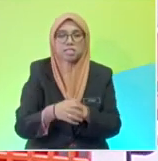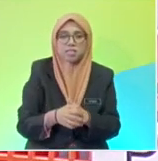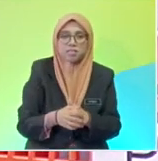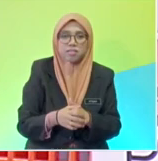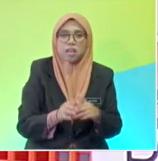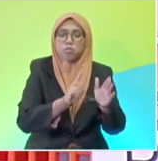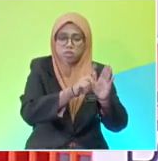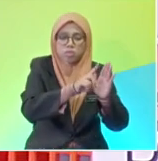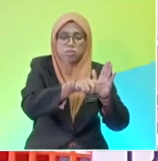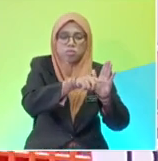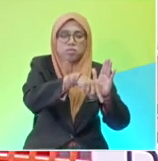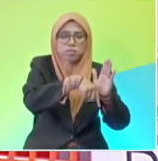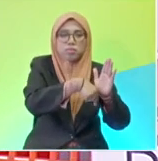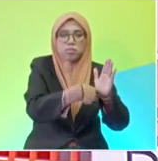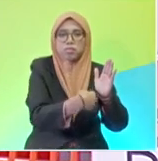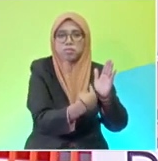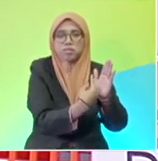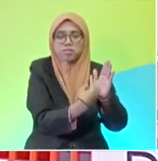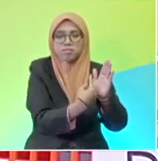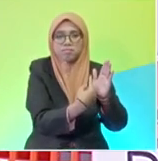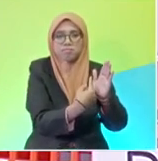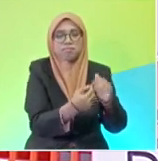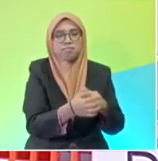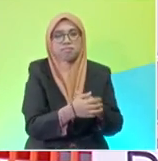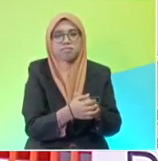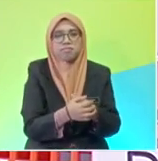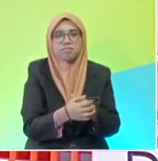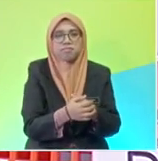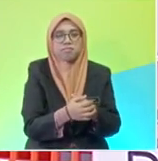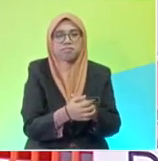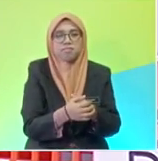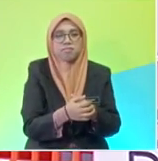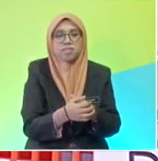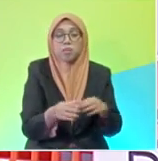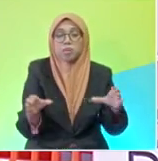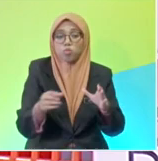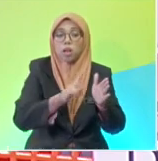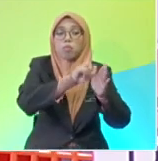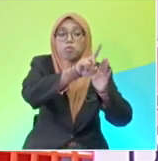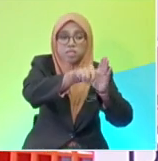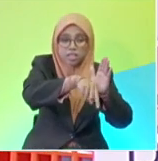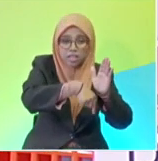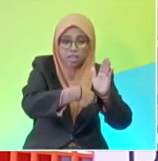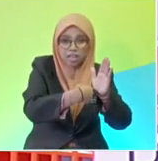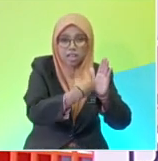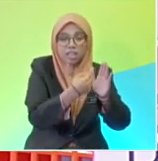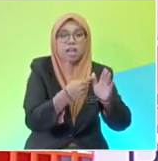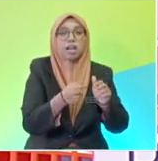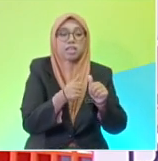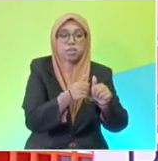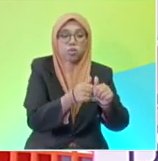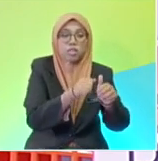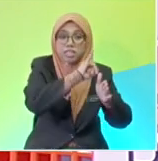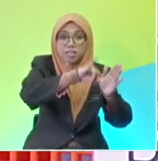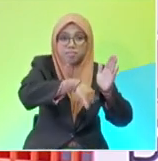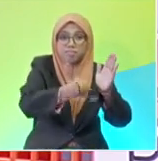Pusing. Pusing. Itu yang kita kata membuat pusingan mengikut jam. Oh. Jadi maknanya kita kena pergi